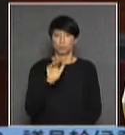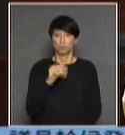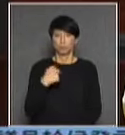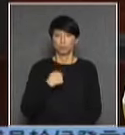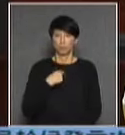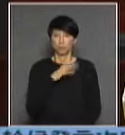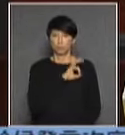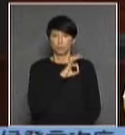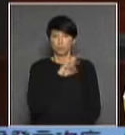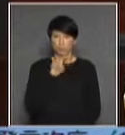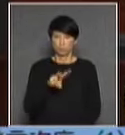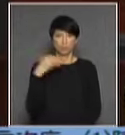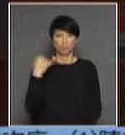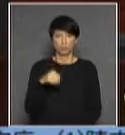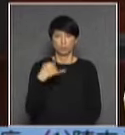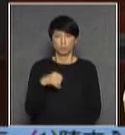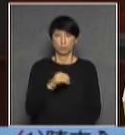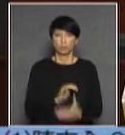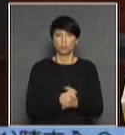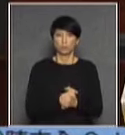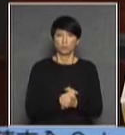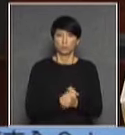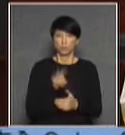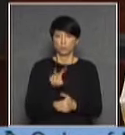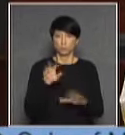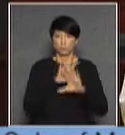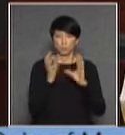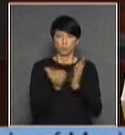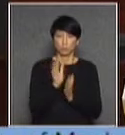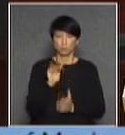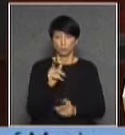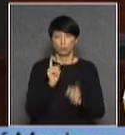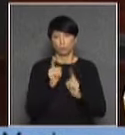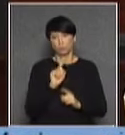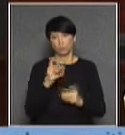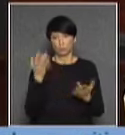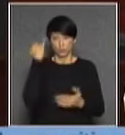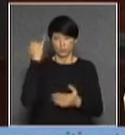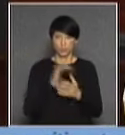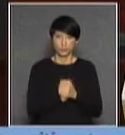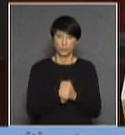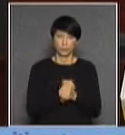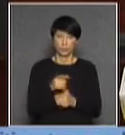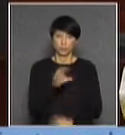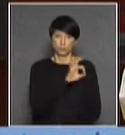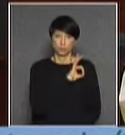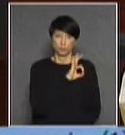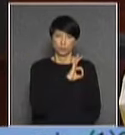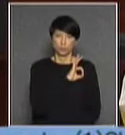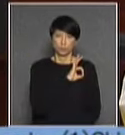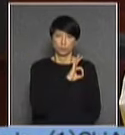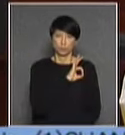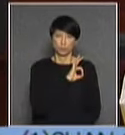知道入去是不是看到啦，还有入去看是不是真的看到了所有东西啦。总之基本上呢，一个的会拿了这个的公